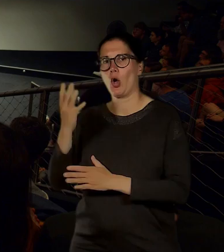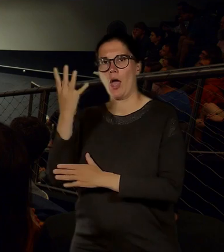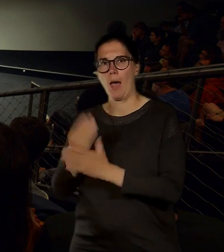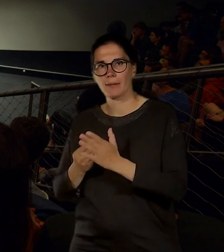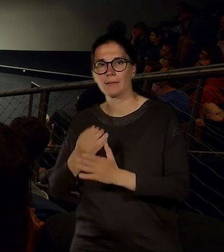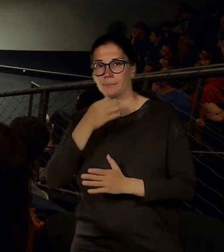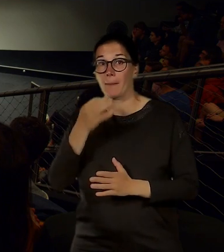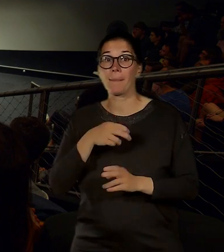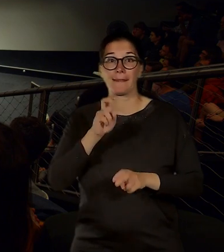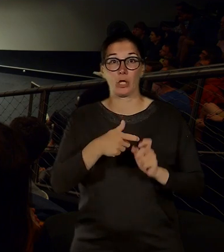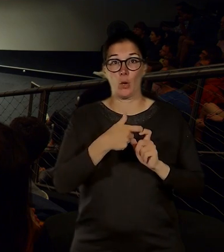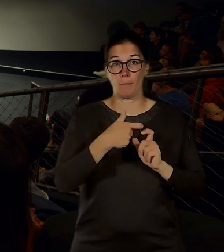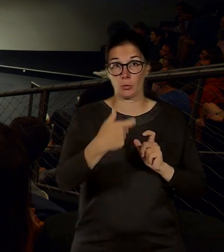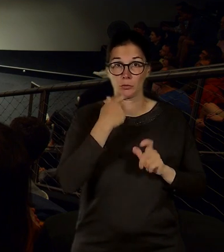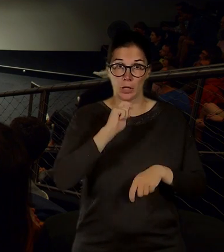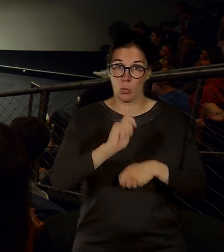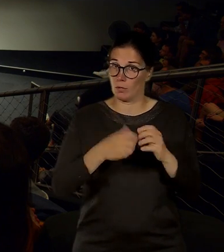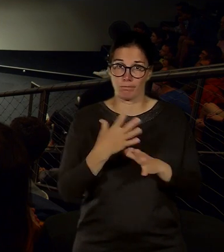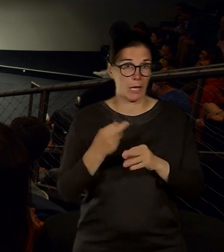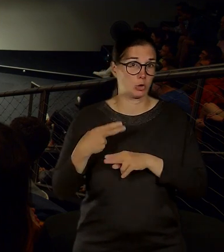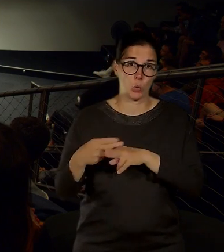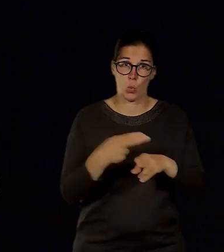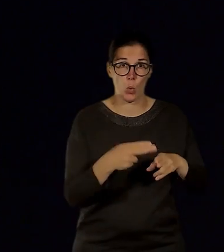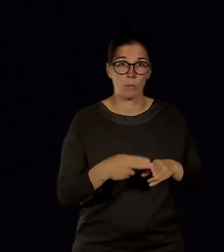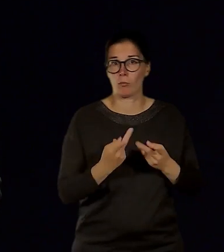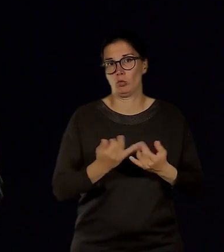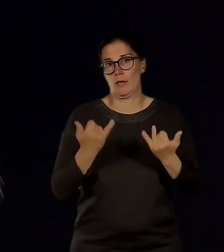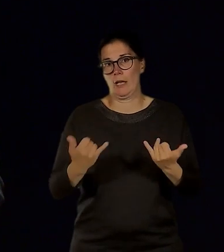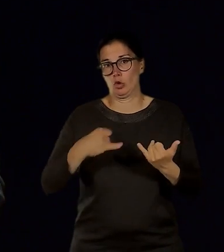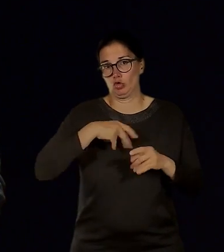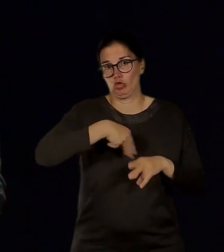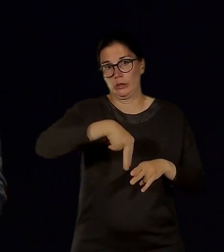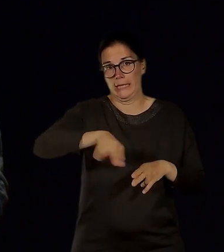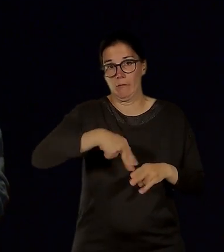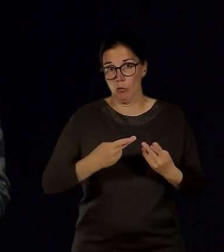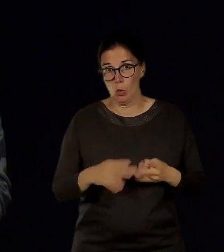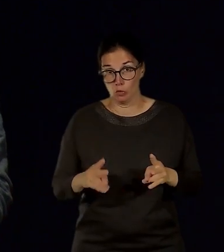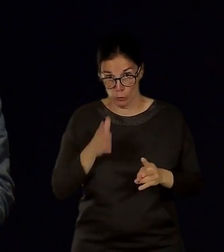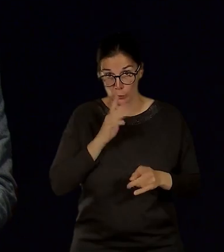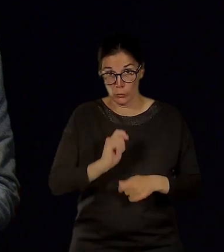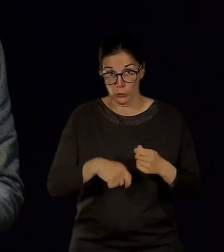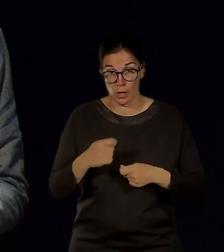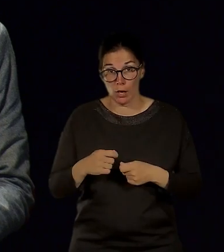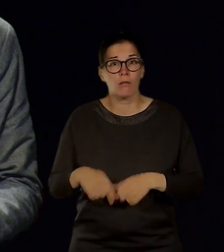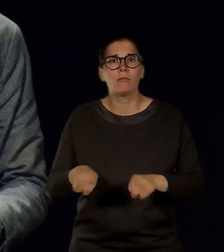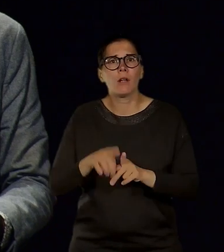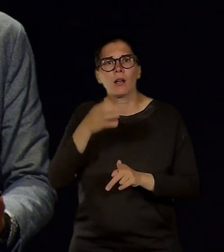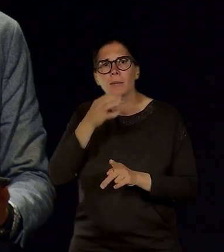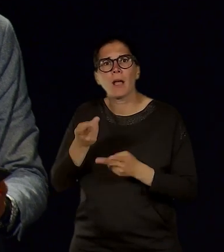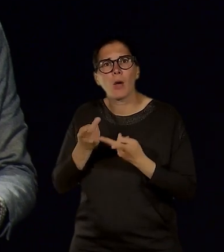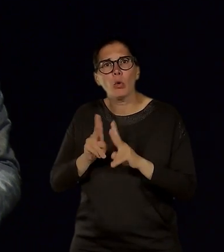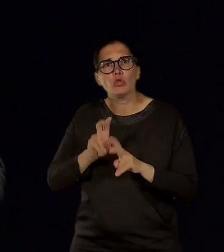Cyklopruhy lze realizovat bez stavebních úprav, tedy klidně ještě letos. Bude to tak? A proč nebudou cyklopruhy rovnou